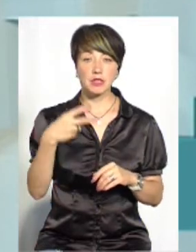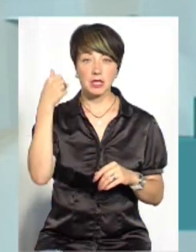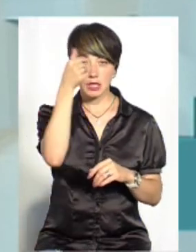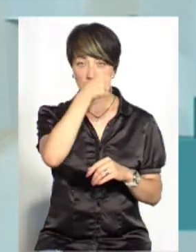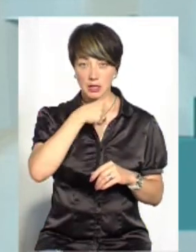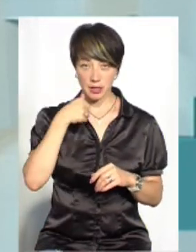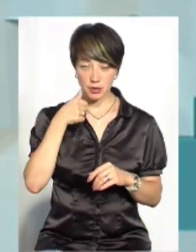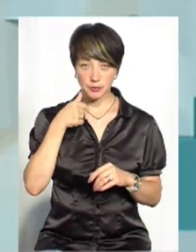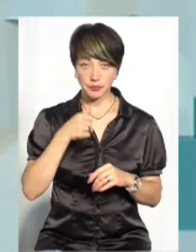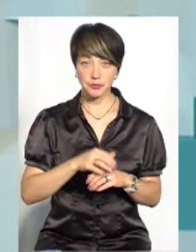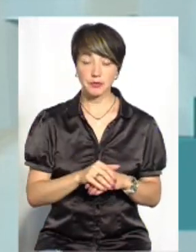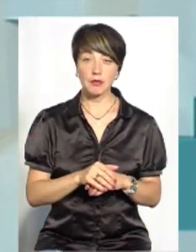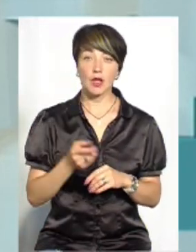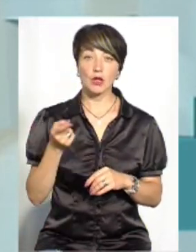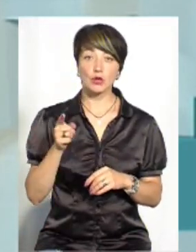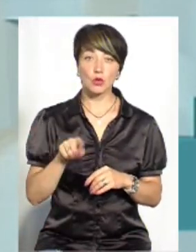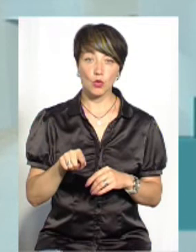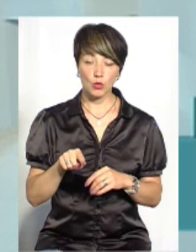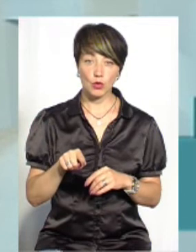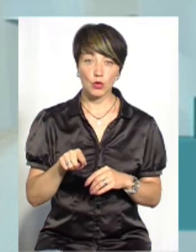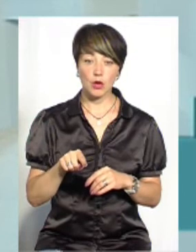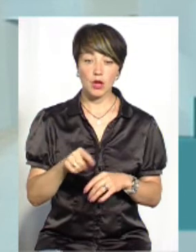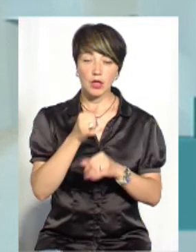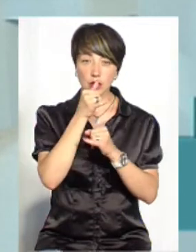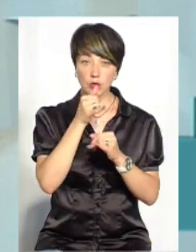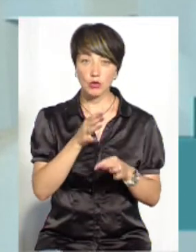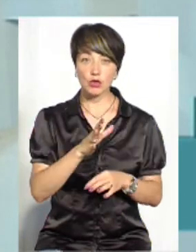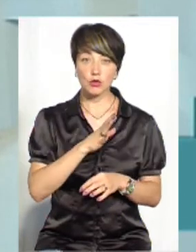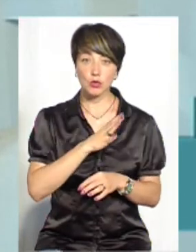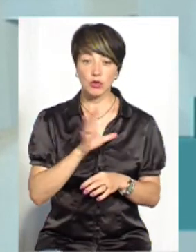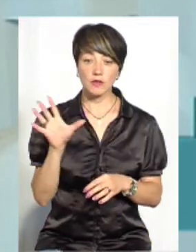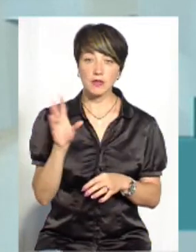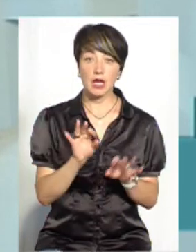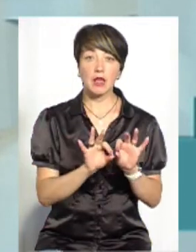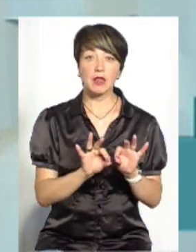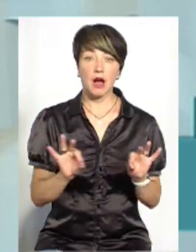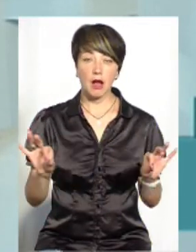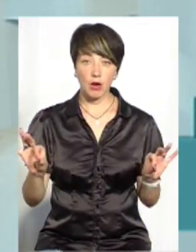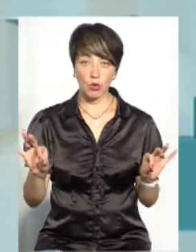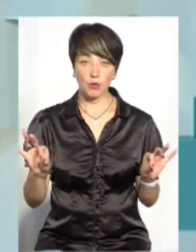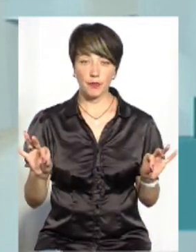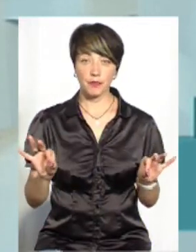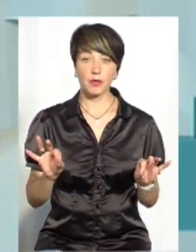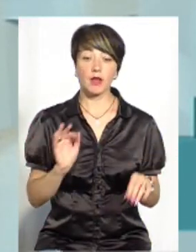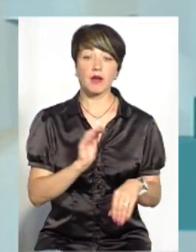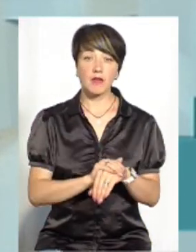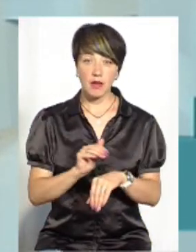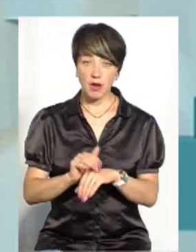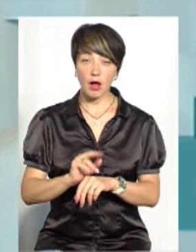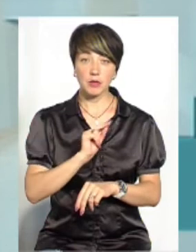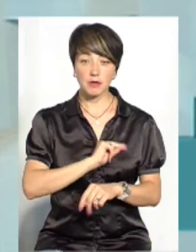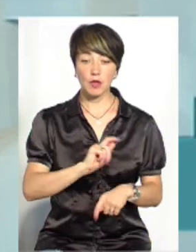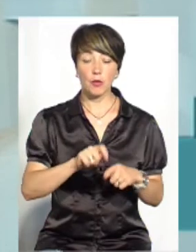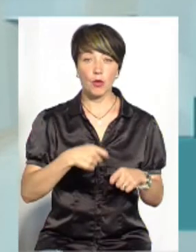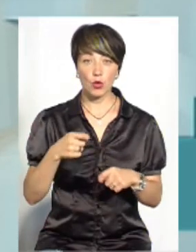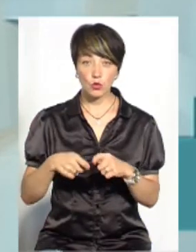2020 рік. Тому, не може бути все ідеально, скажімо так. Виявляють інспектора